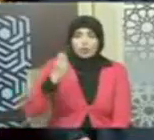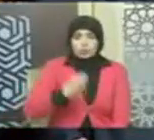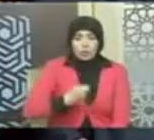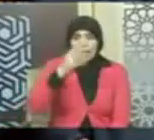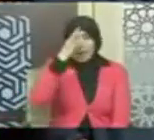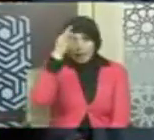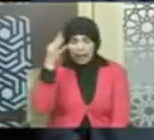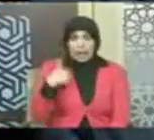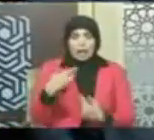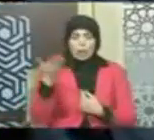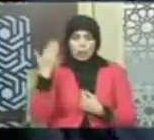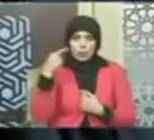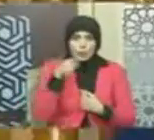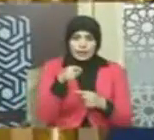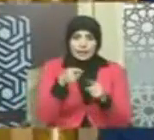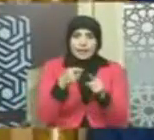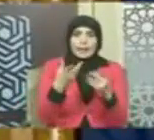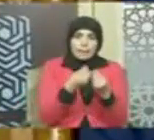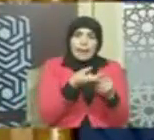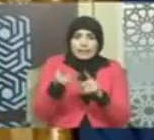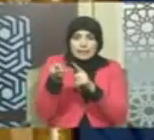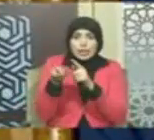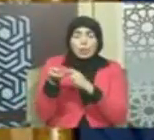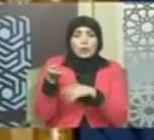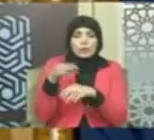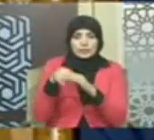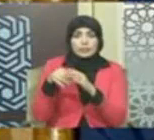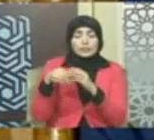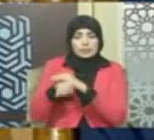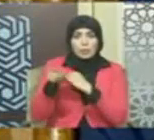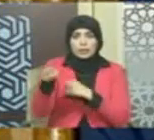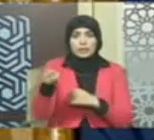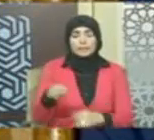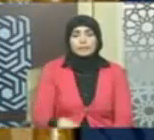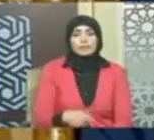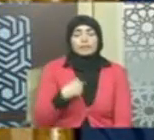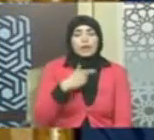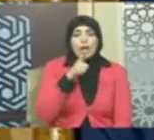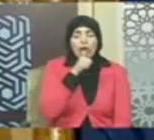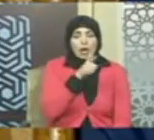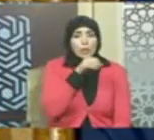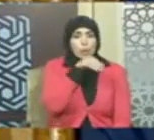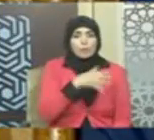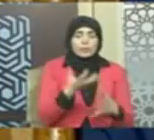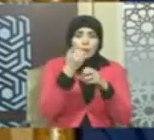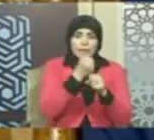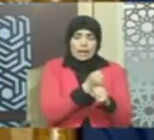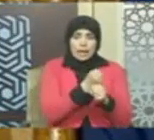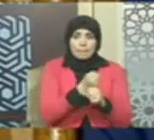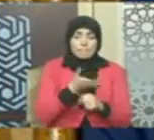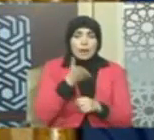ثالثة لزوجناك. ولما صعد صلى الله عليه وسلم جبل أحد